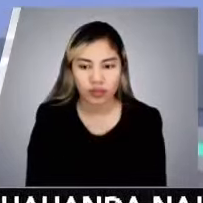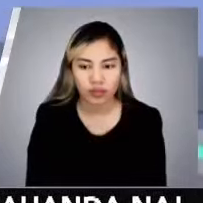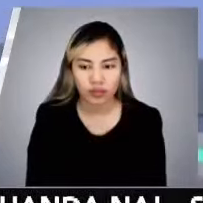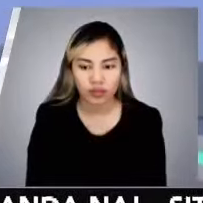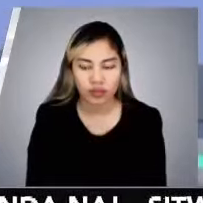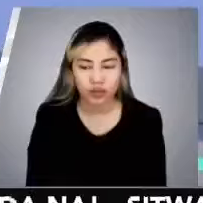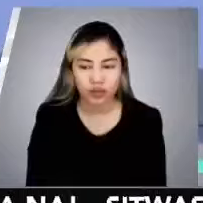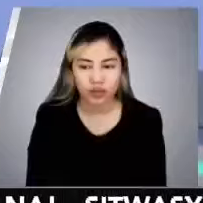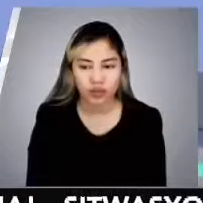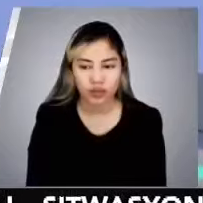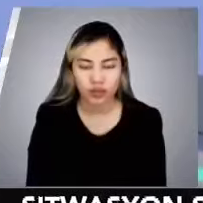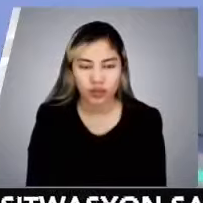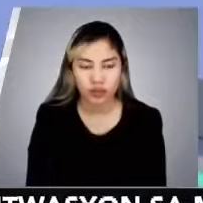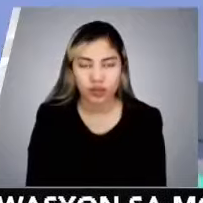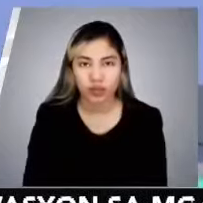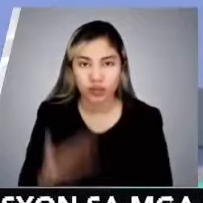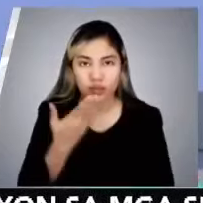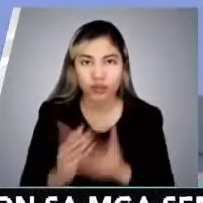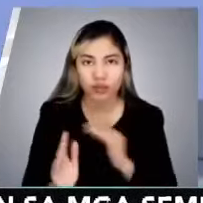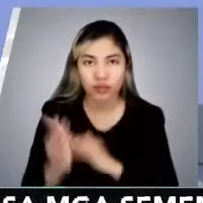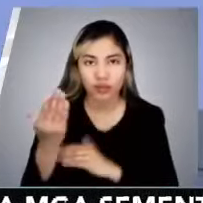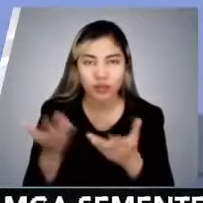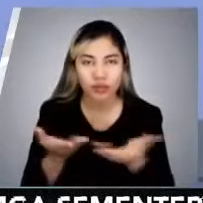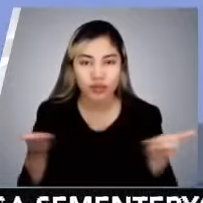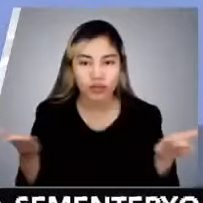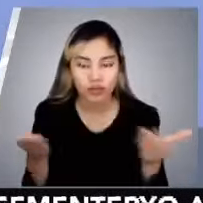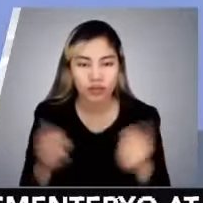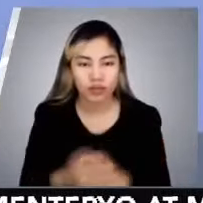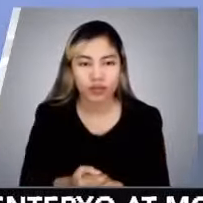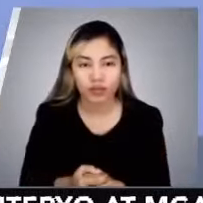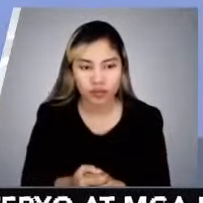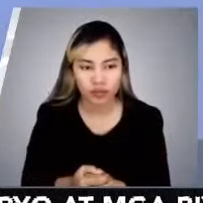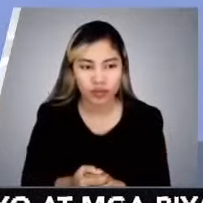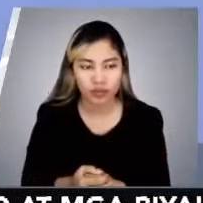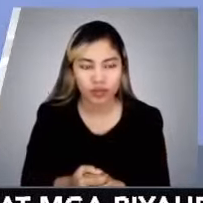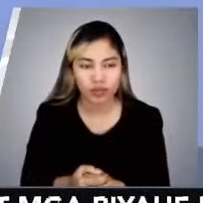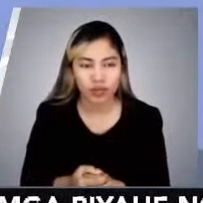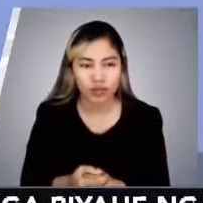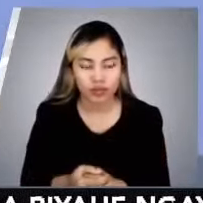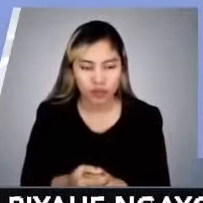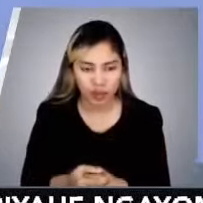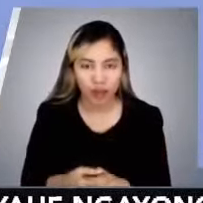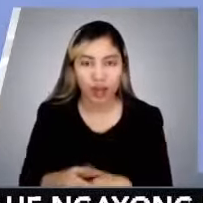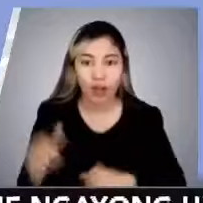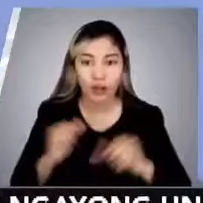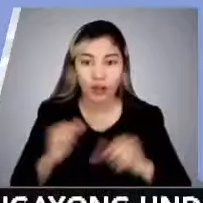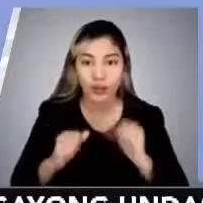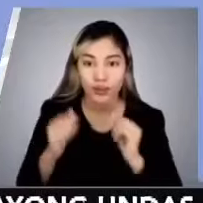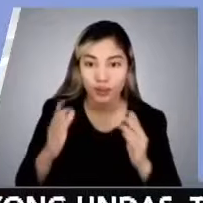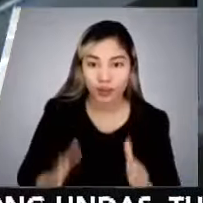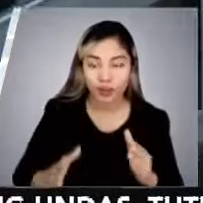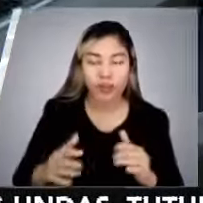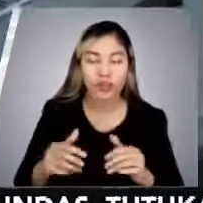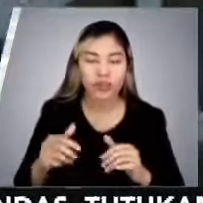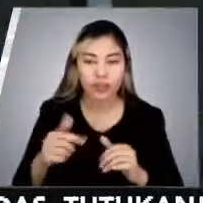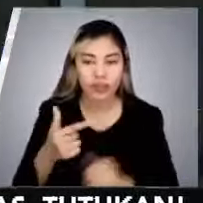mga mare at pare, kanya-kanyang plans na ang ilang Kapuso stars para sa paggunita ng undas.